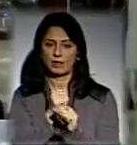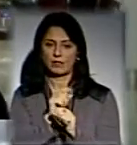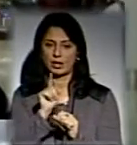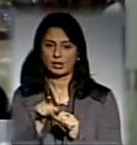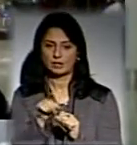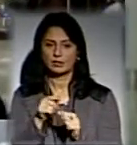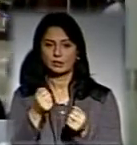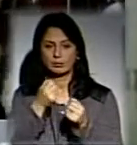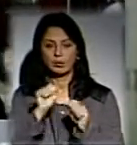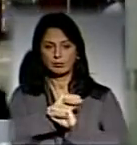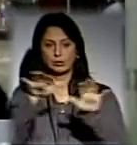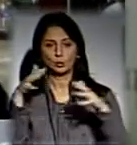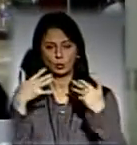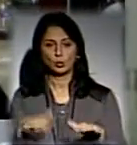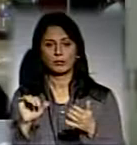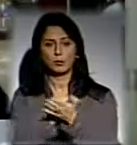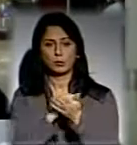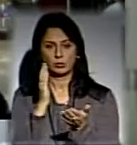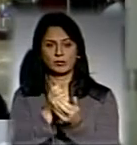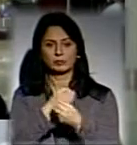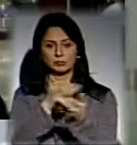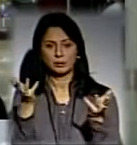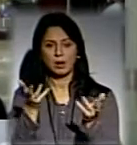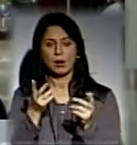გამოვითარდით. გამოქვეყნდა დოკუმენტი